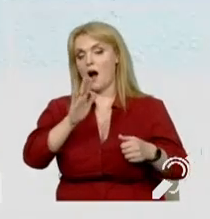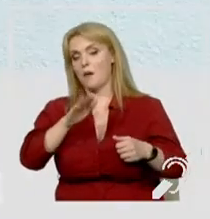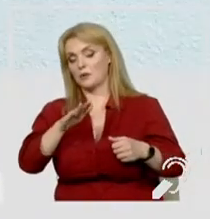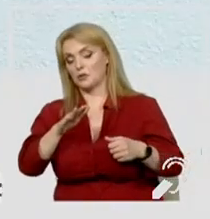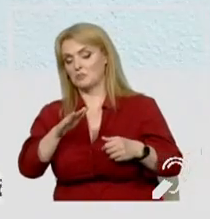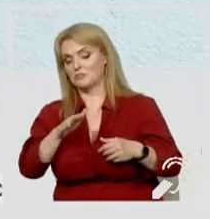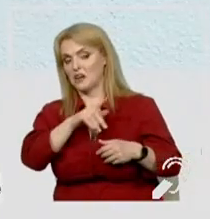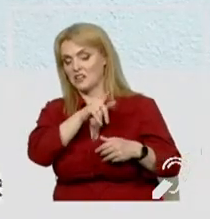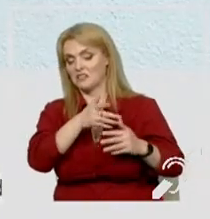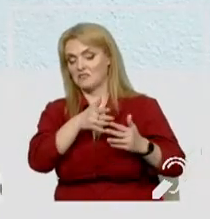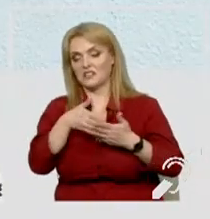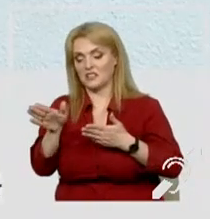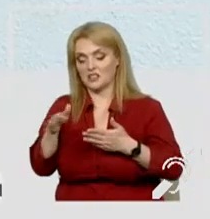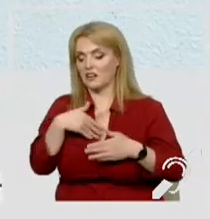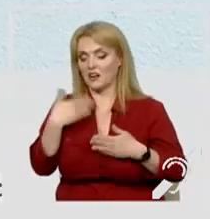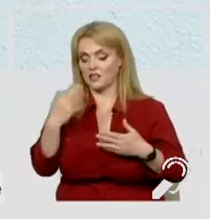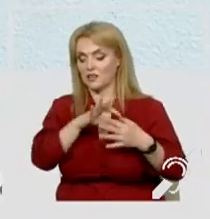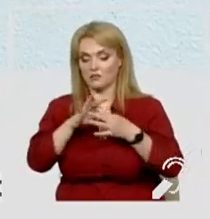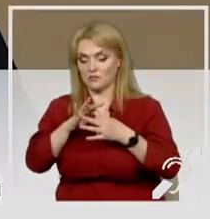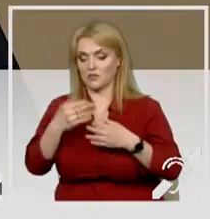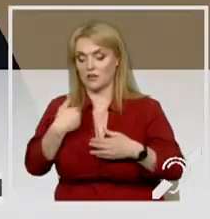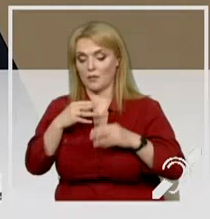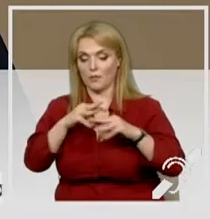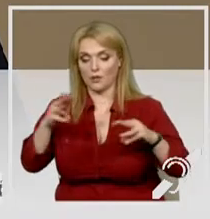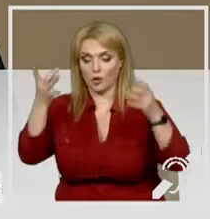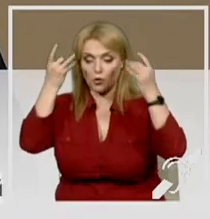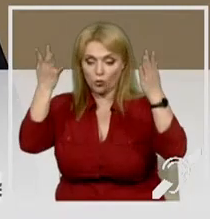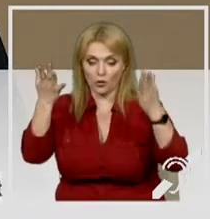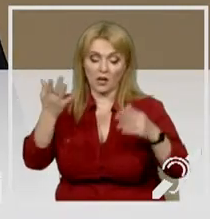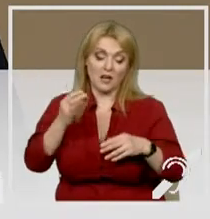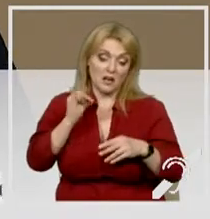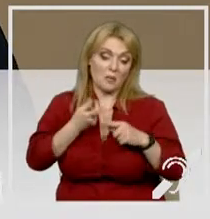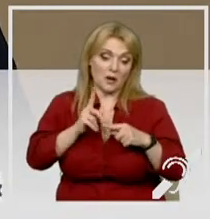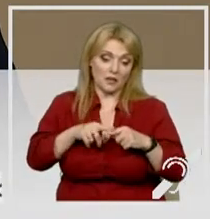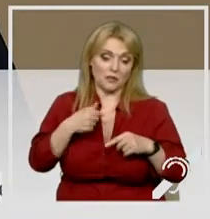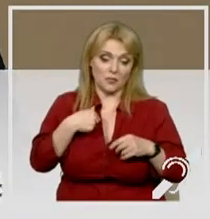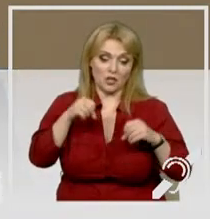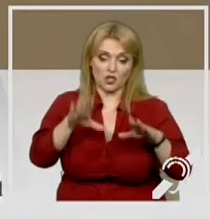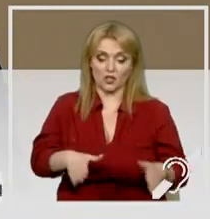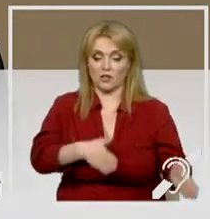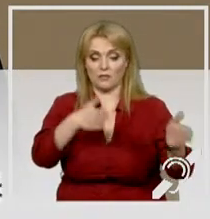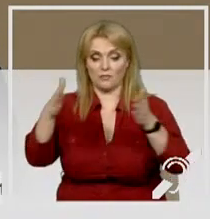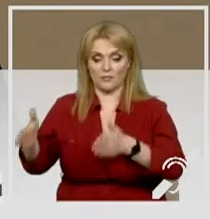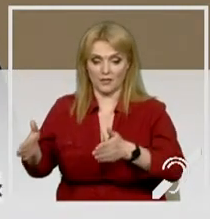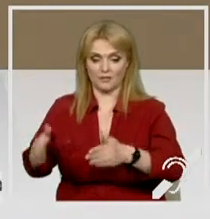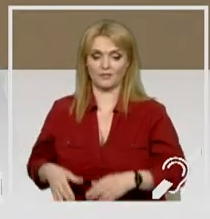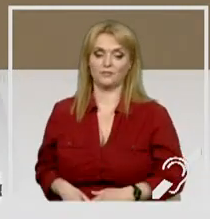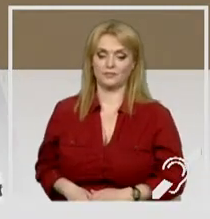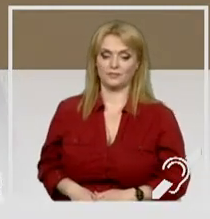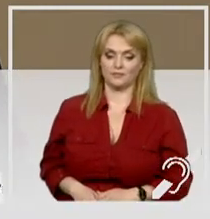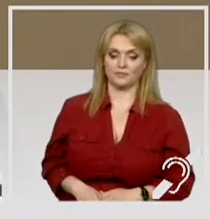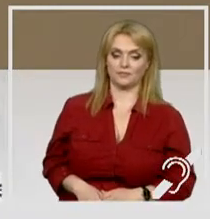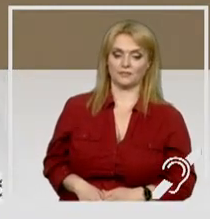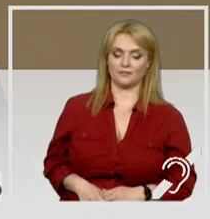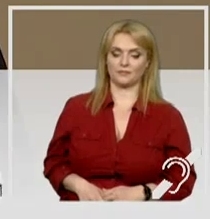Ministerul Culturii. Acest monument, când va fi el gata, trebuie oricum să primească avizul pozitiv al